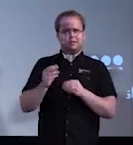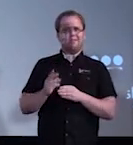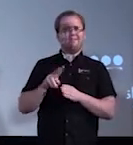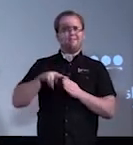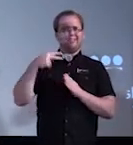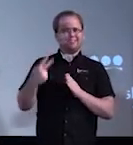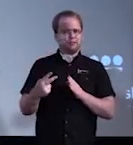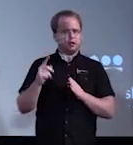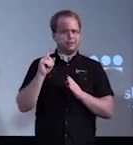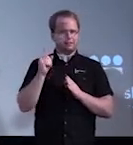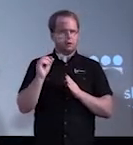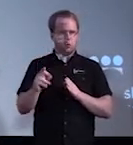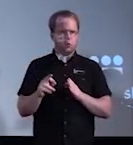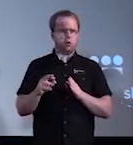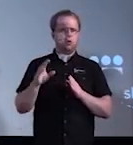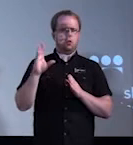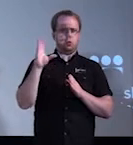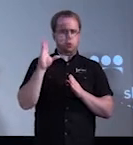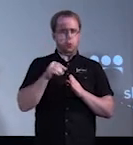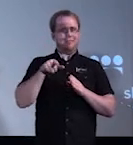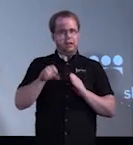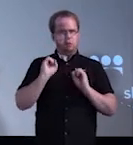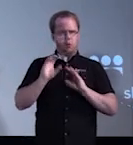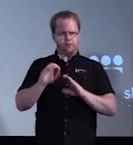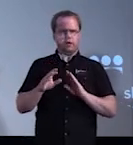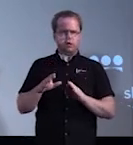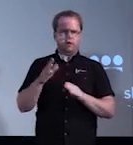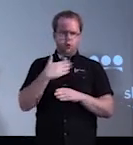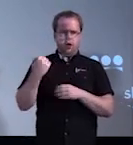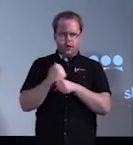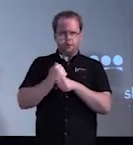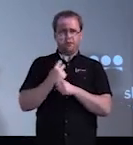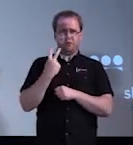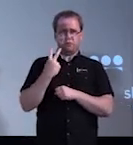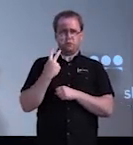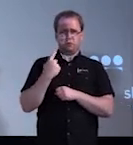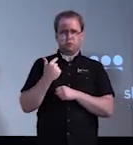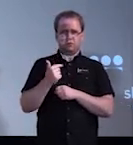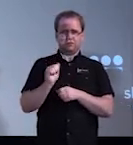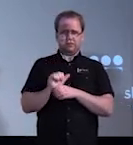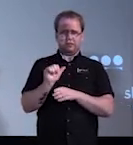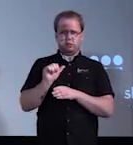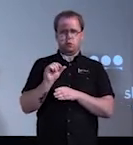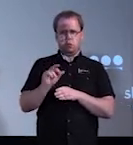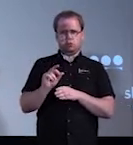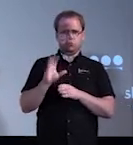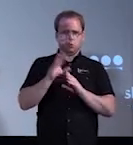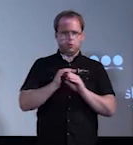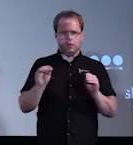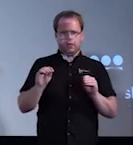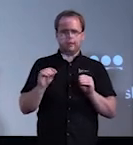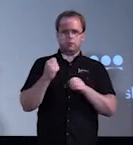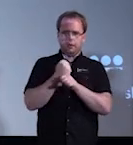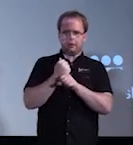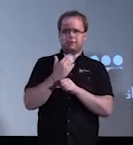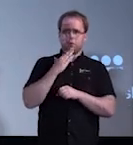då rör konkret det här arbetet. Vi inledde ju 2016 års budgetarbete och förhandlingar i